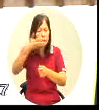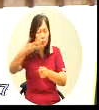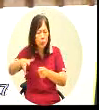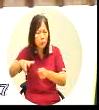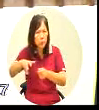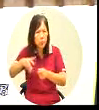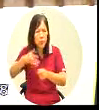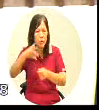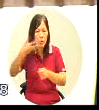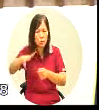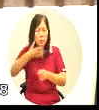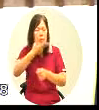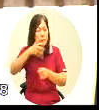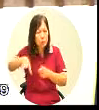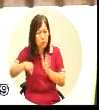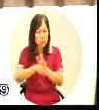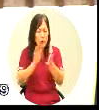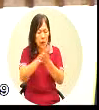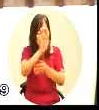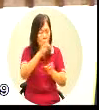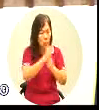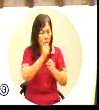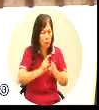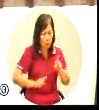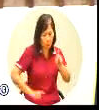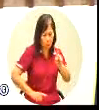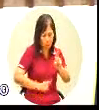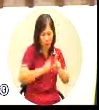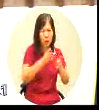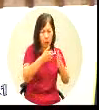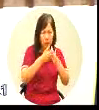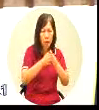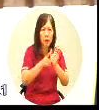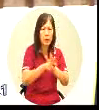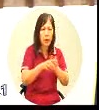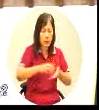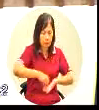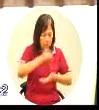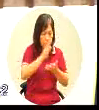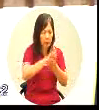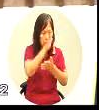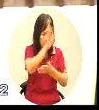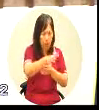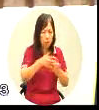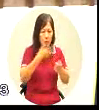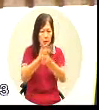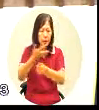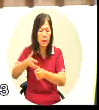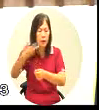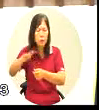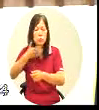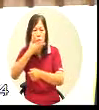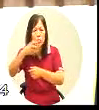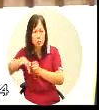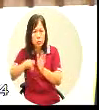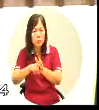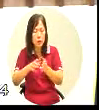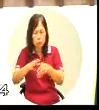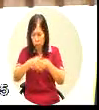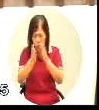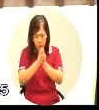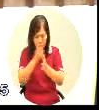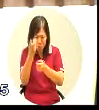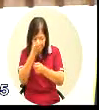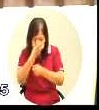出未来我们产业发展如何跟上这个需求，我们提出来，让我们水利局可以在这个通盘的检